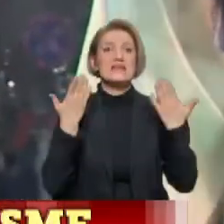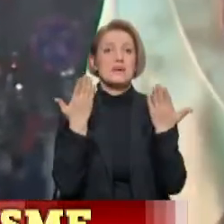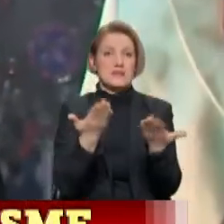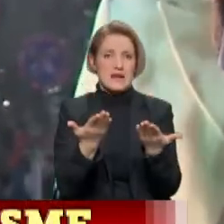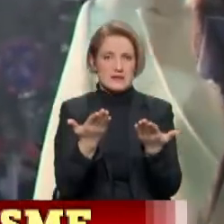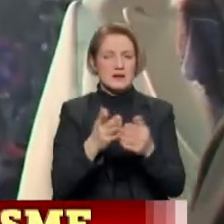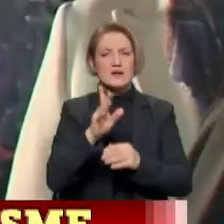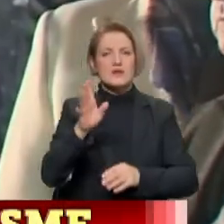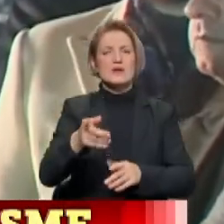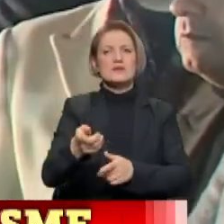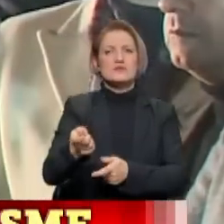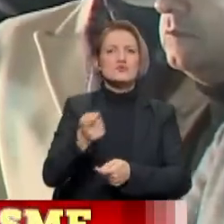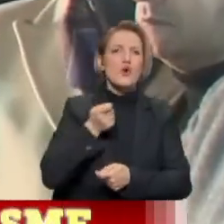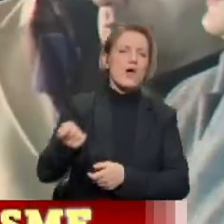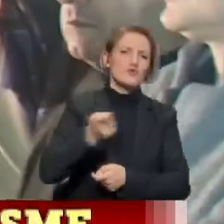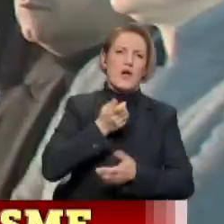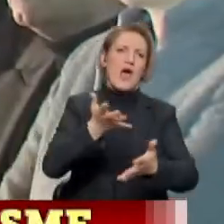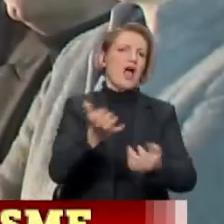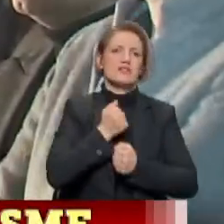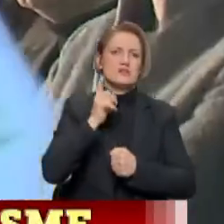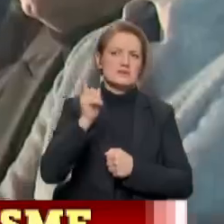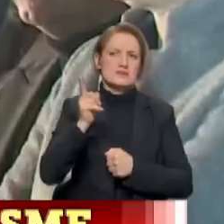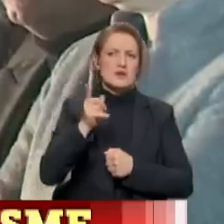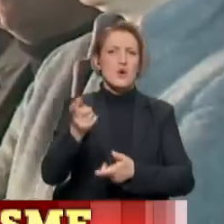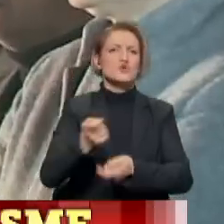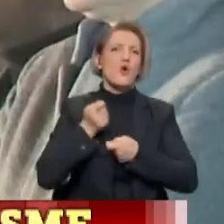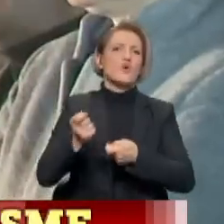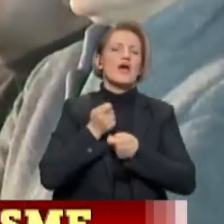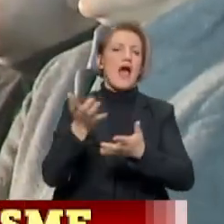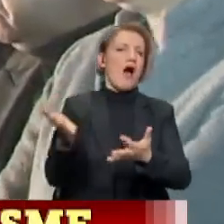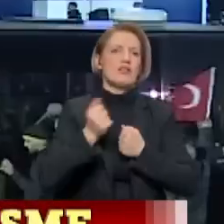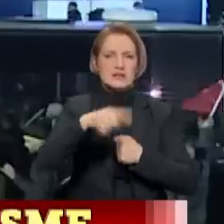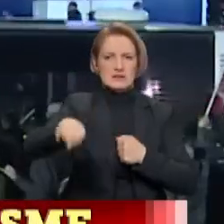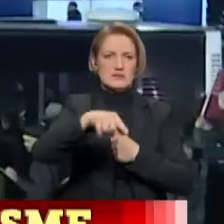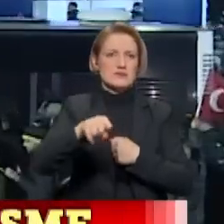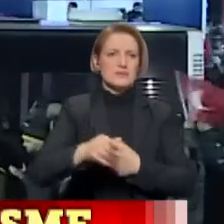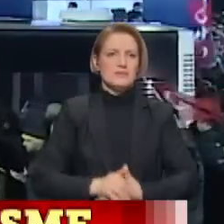istemediler. Söke söke aldınız. Söke söke aldınız.